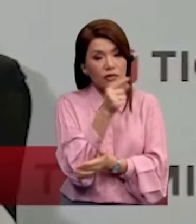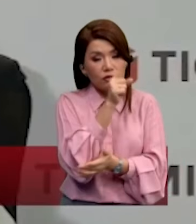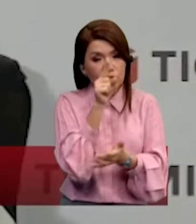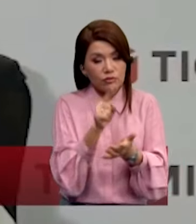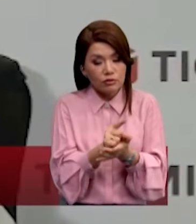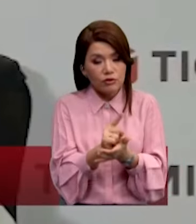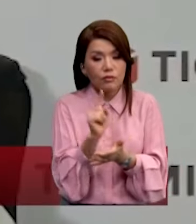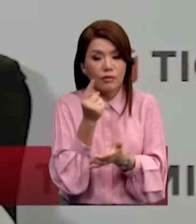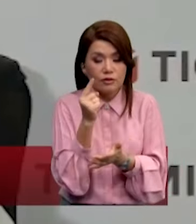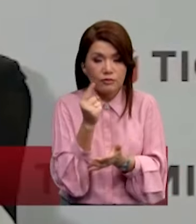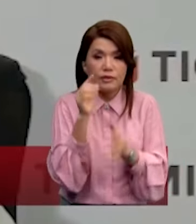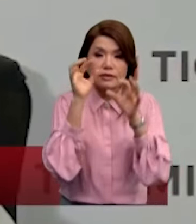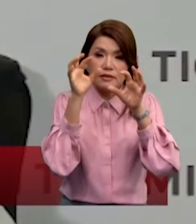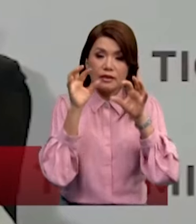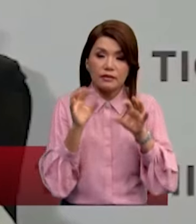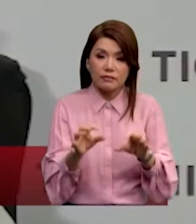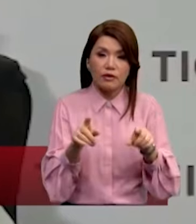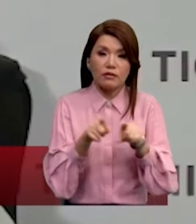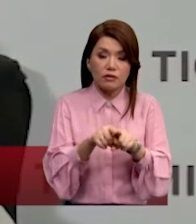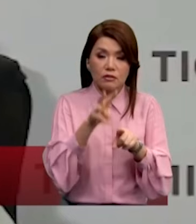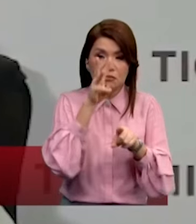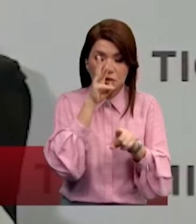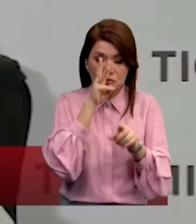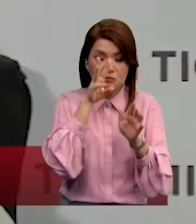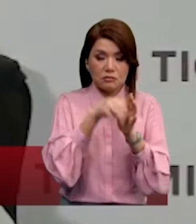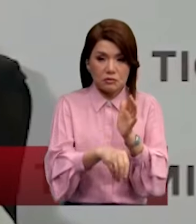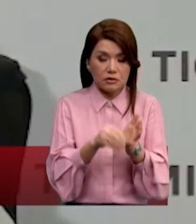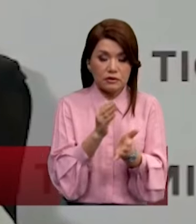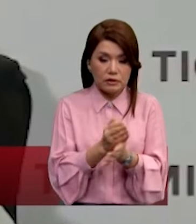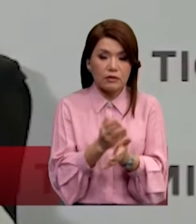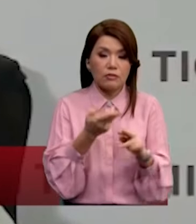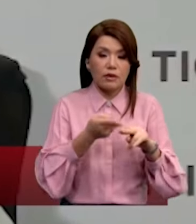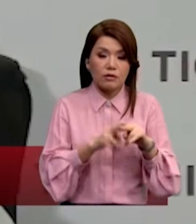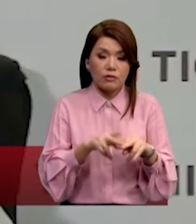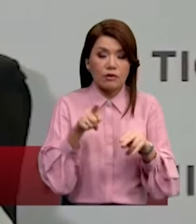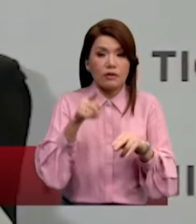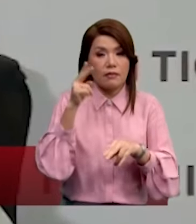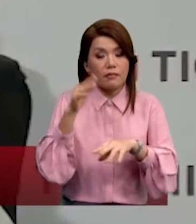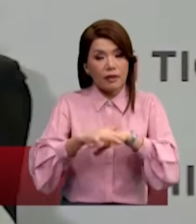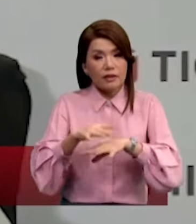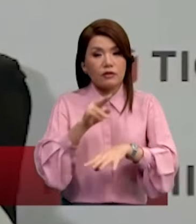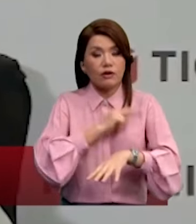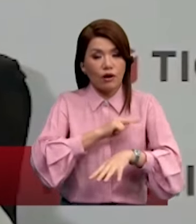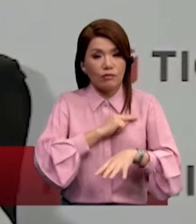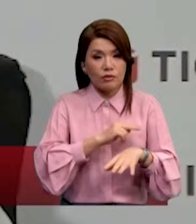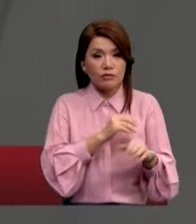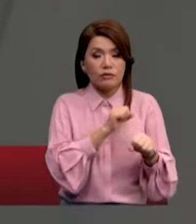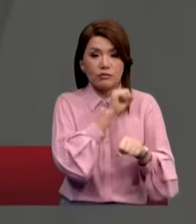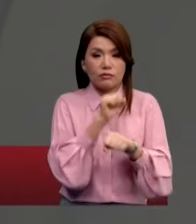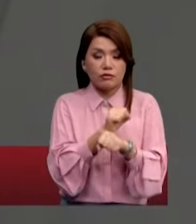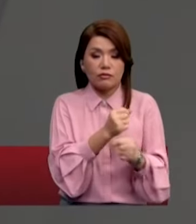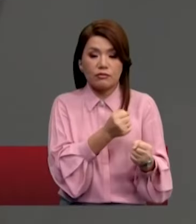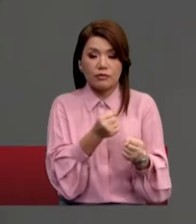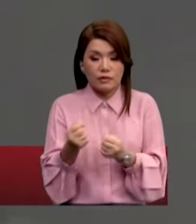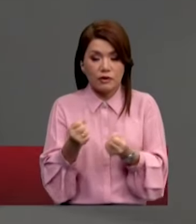шығады. Өйткені заң бойынша бұл табыс саналады. Осы мәселеде бір жағынан банктердің жұмысын тұралатып тұр.